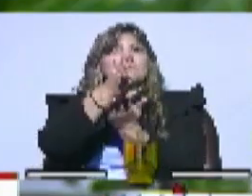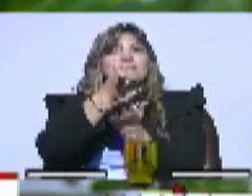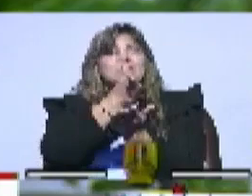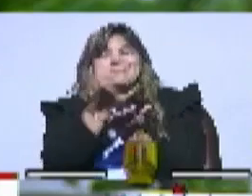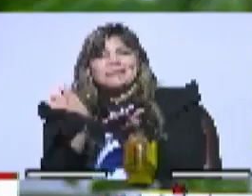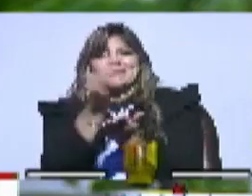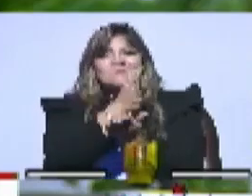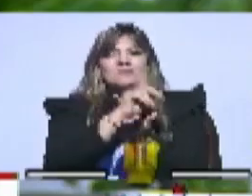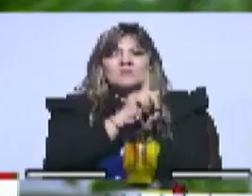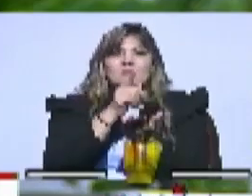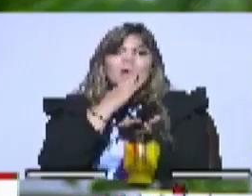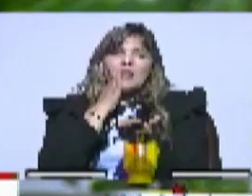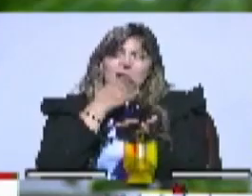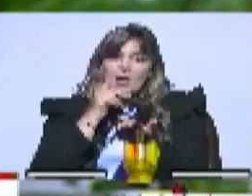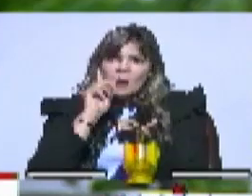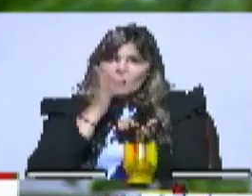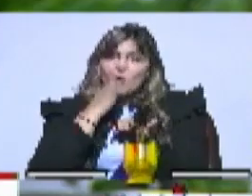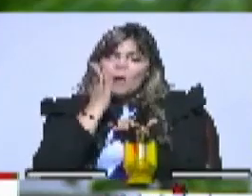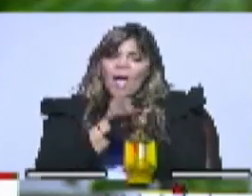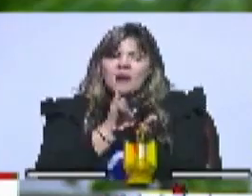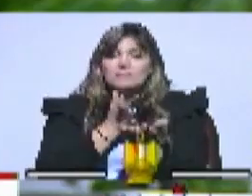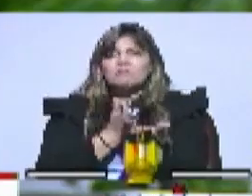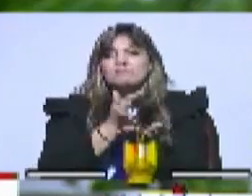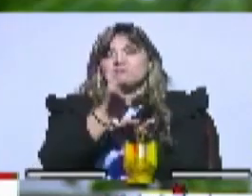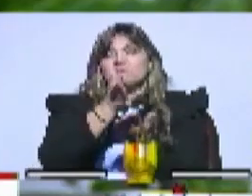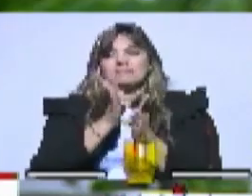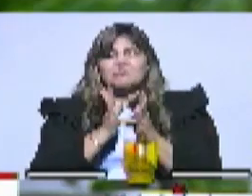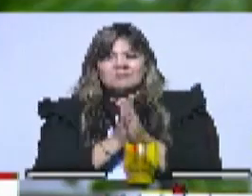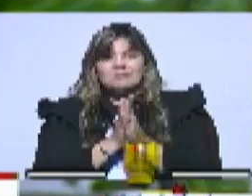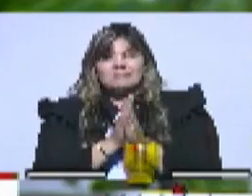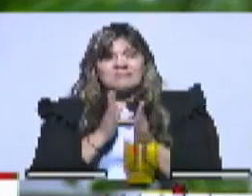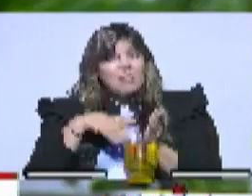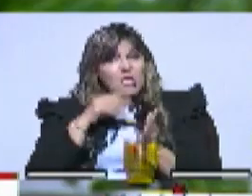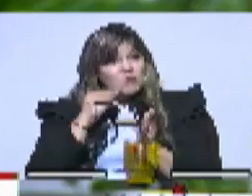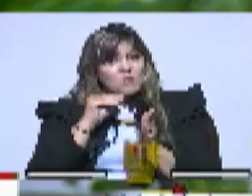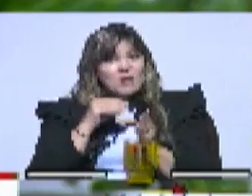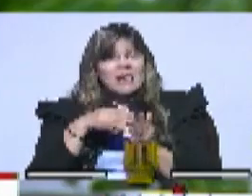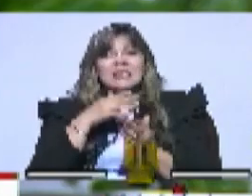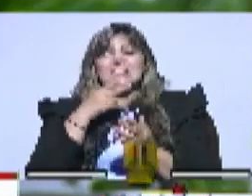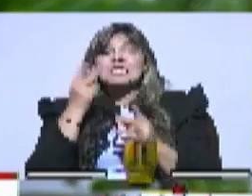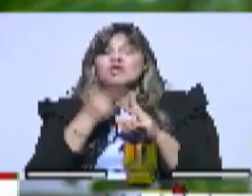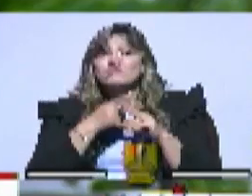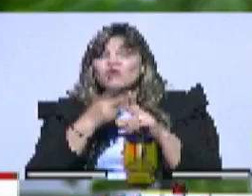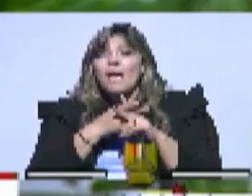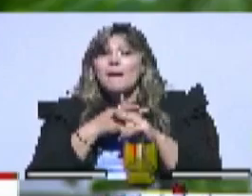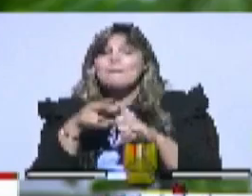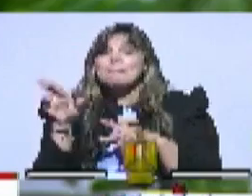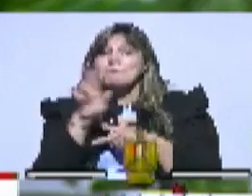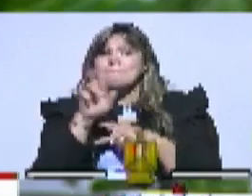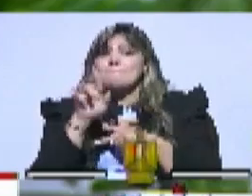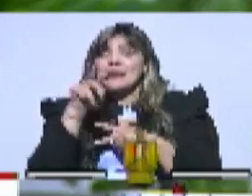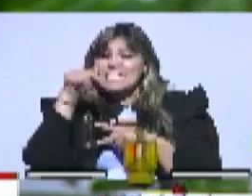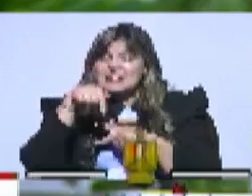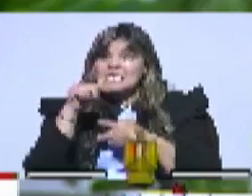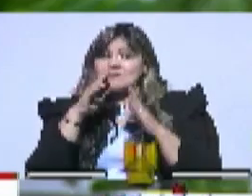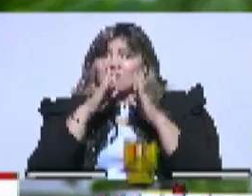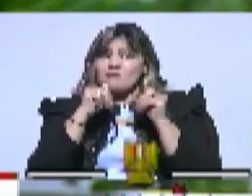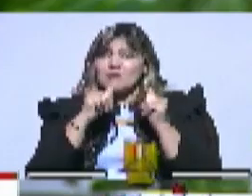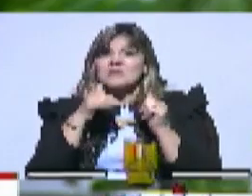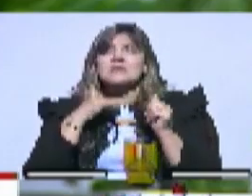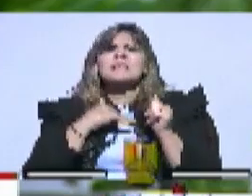أجامل. عايز أقول لحضرتك أنه شعب الكنيسة القبطية في مصر